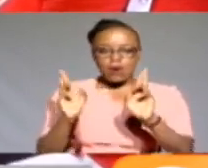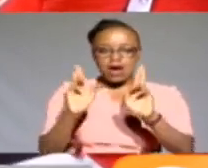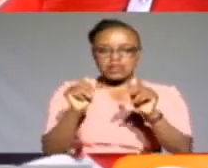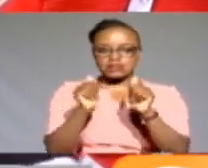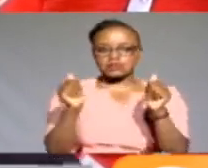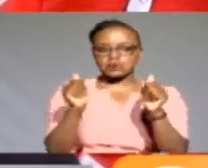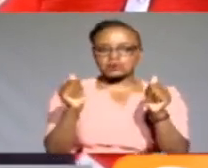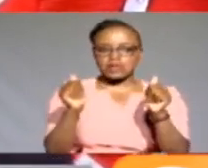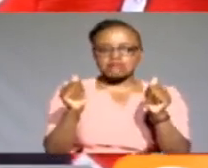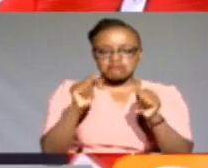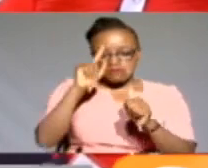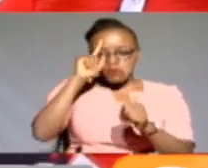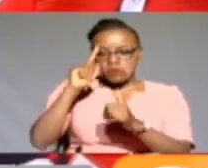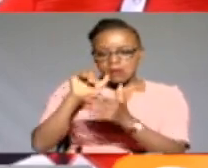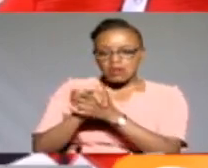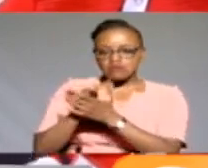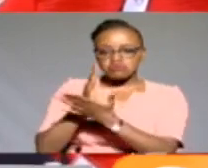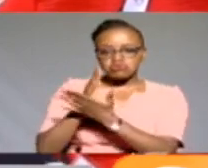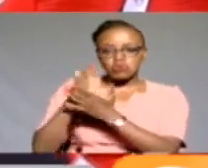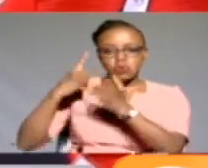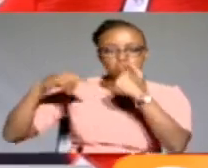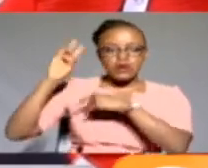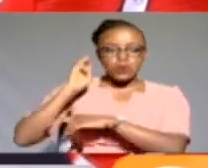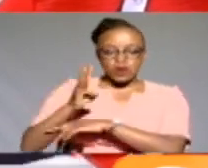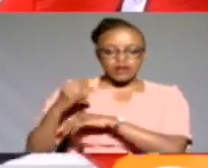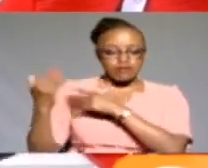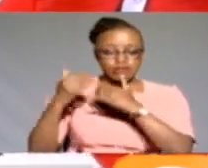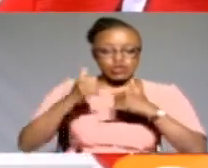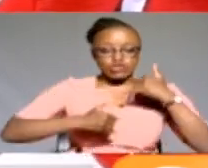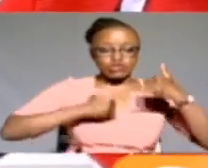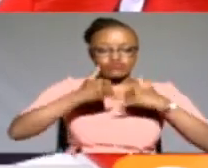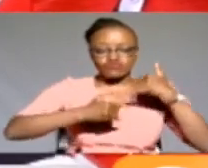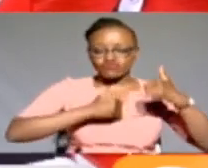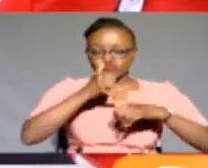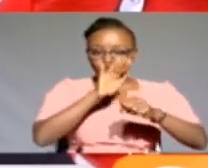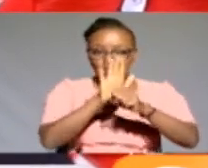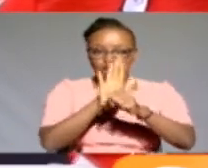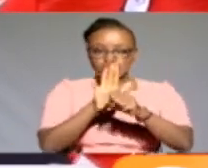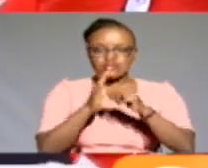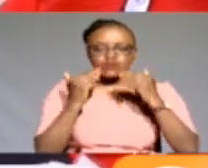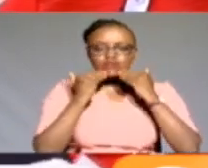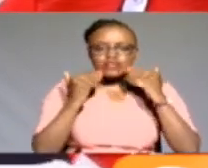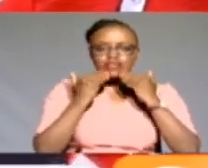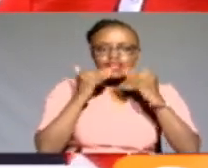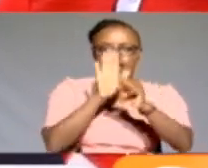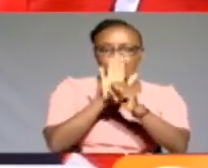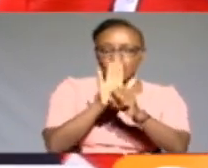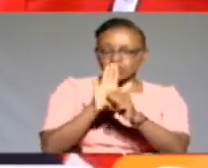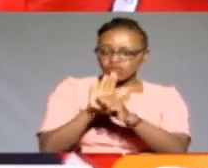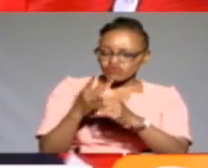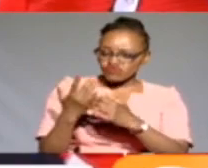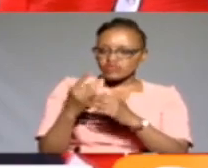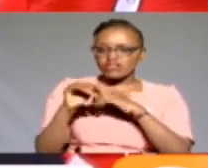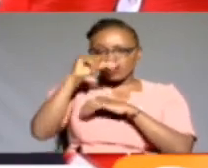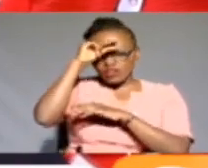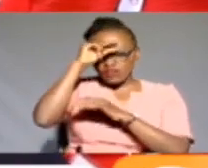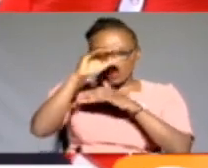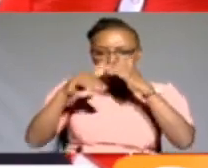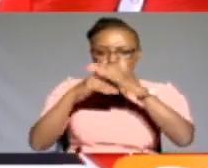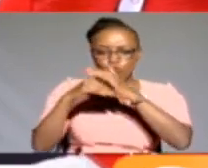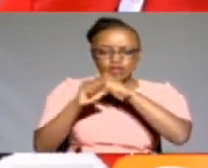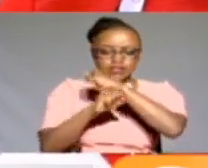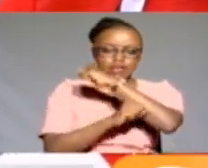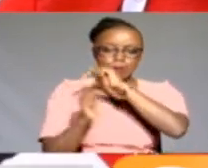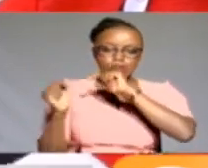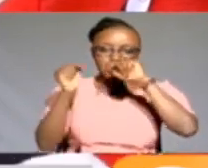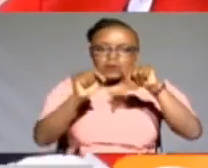na tunatarajia ushindi vyema na tumekuja na furaha. Na tunashukuru hata serikali na shabiki wote wenye wako